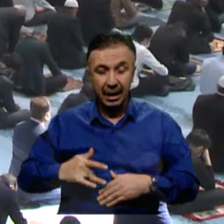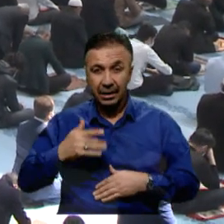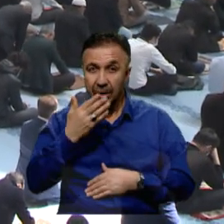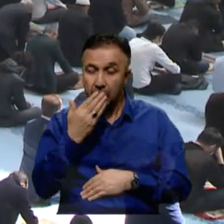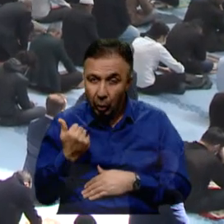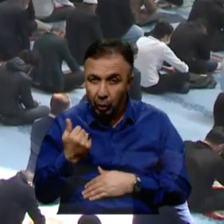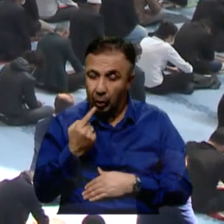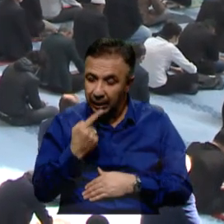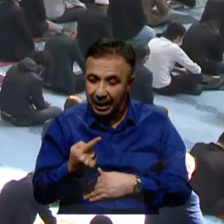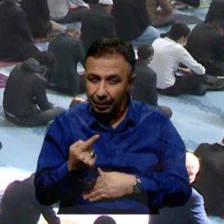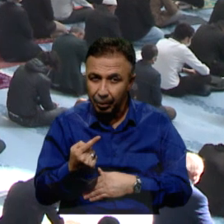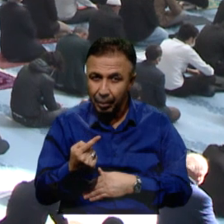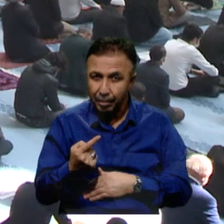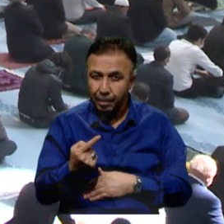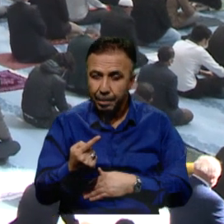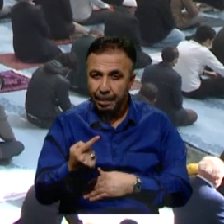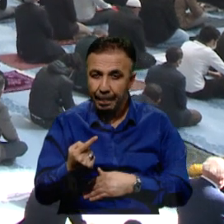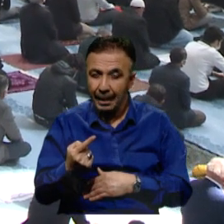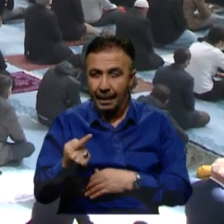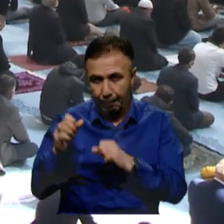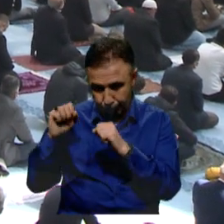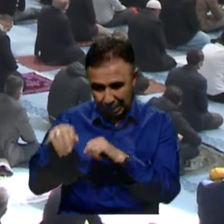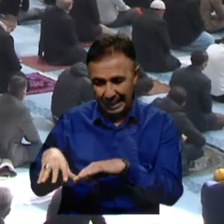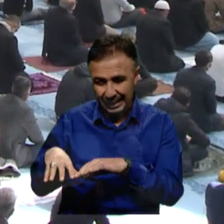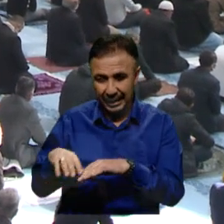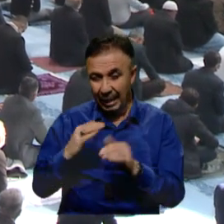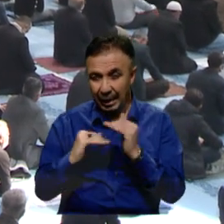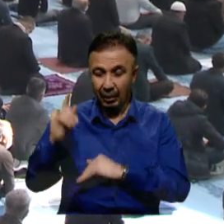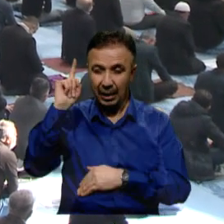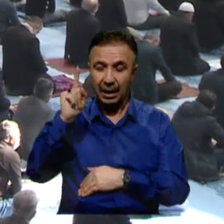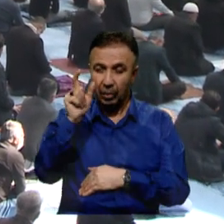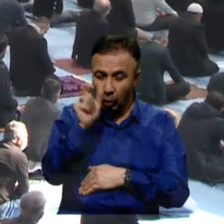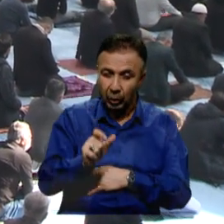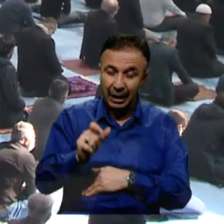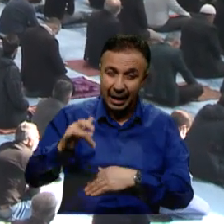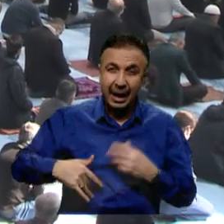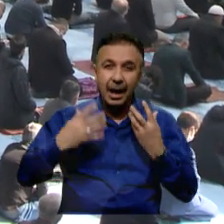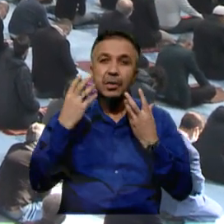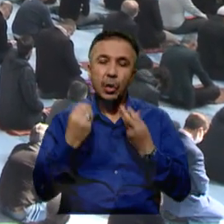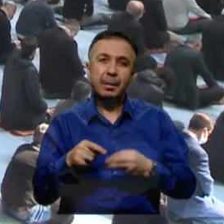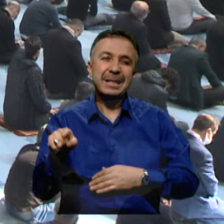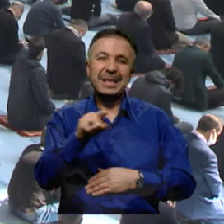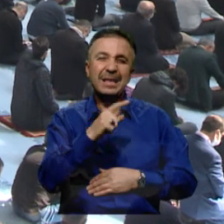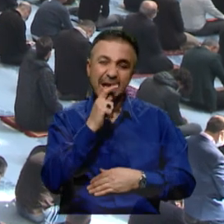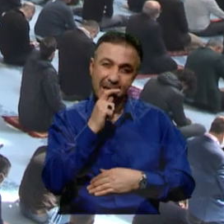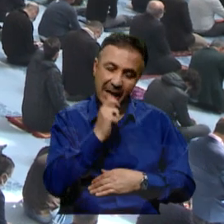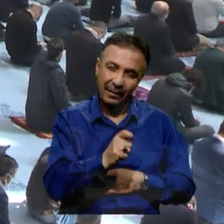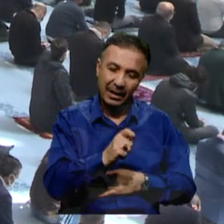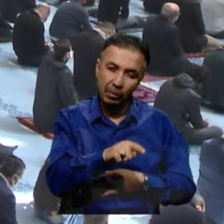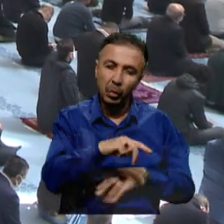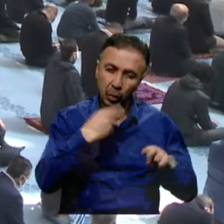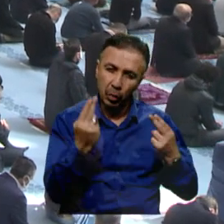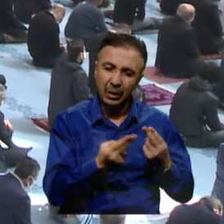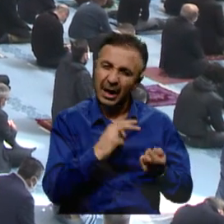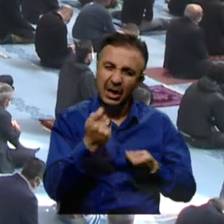deyip ve rıdvanu minallahi ekber, Allahu Teala'nın kulundan razı olması sizin teklif ettiğiniz bu